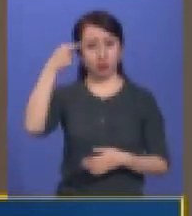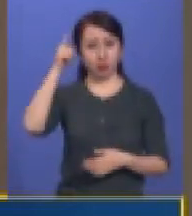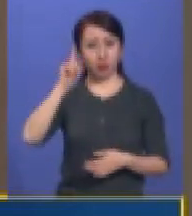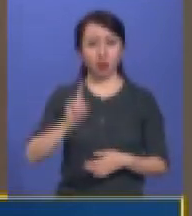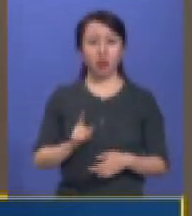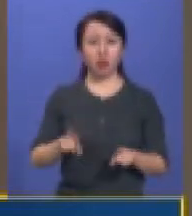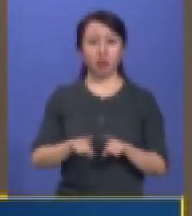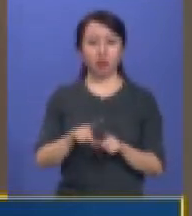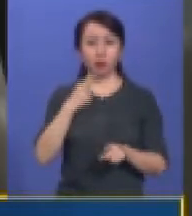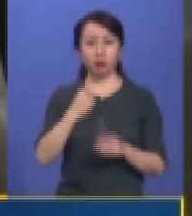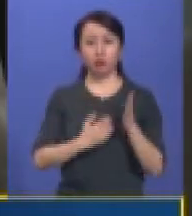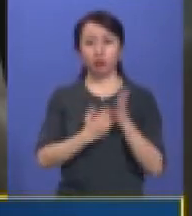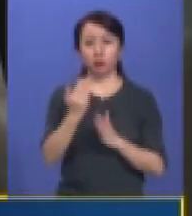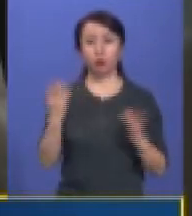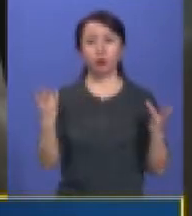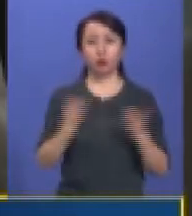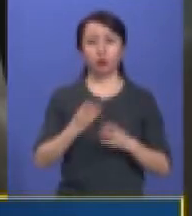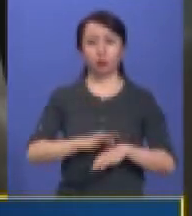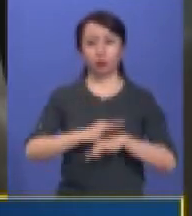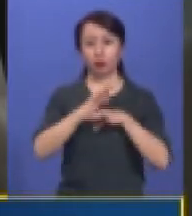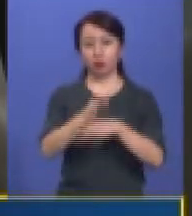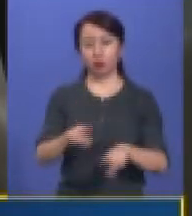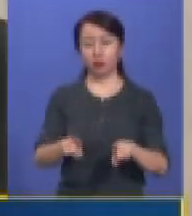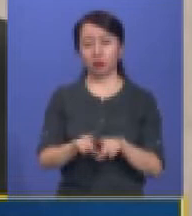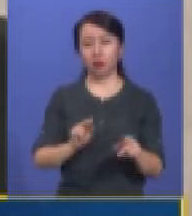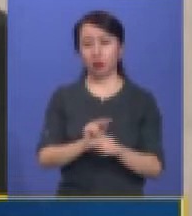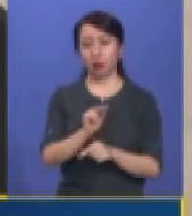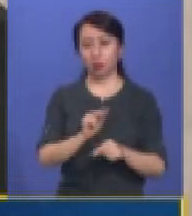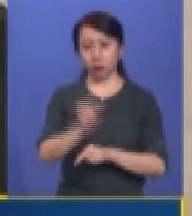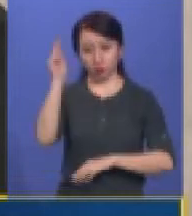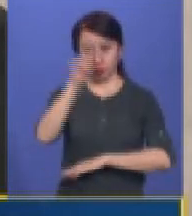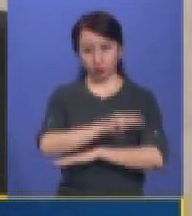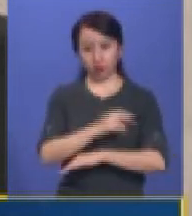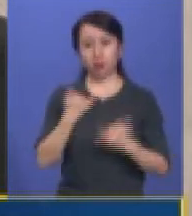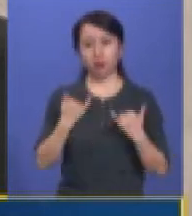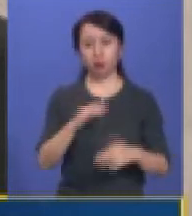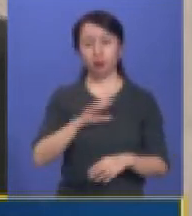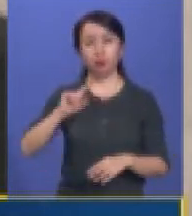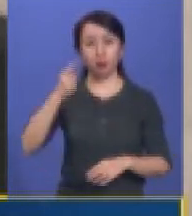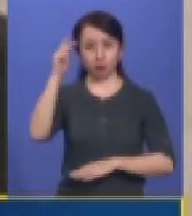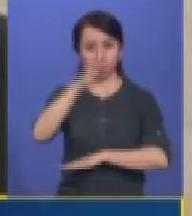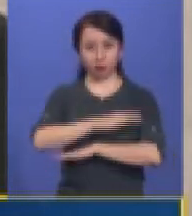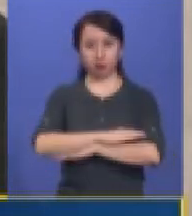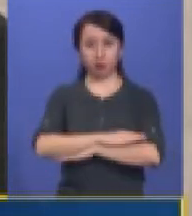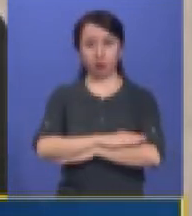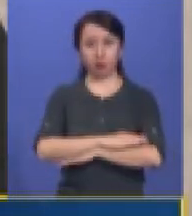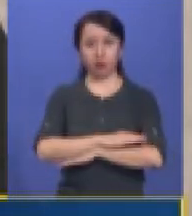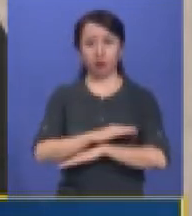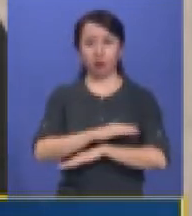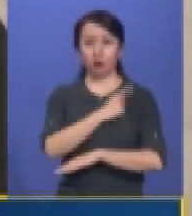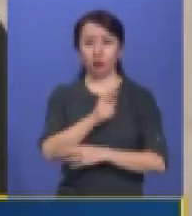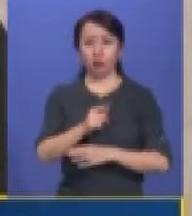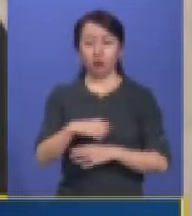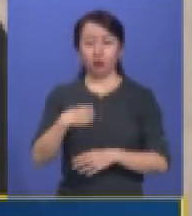компетенции, а также отметили высокую необходимость проведения подобных обучающих семинаров. Сегодня проходит первый семинар «Усиление роли и